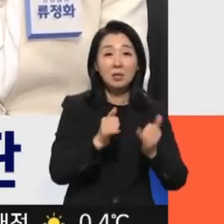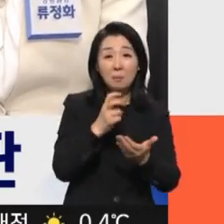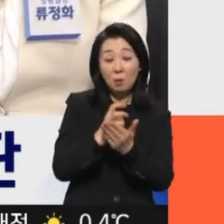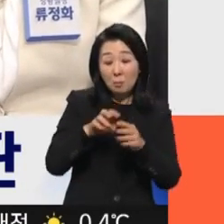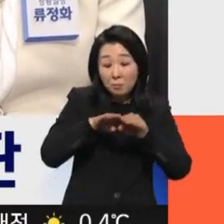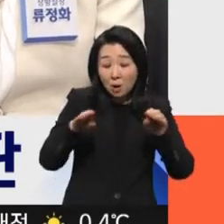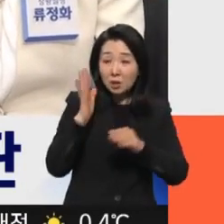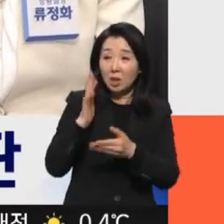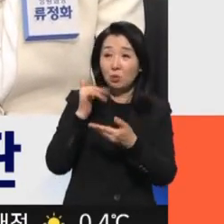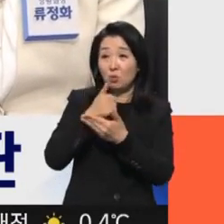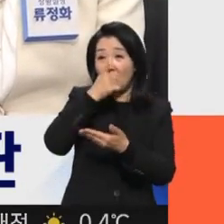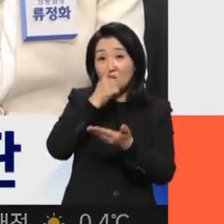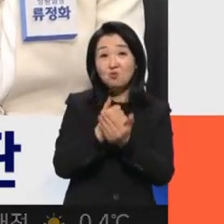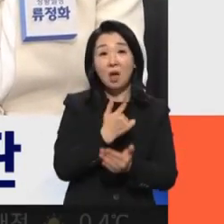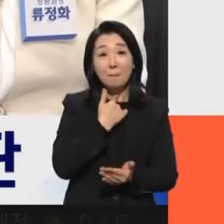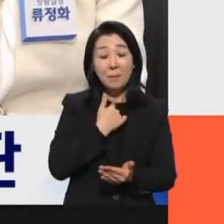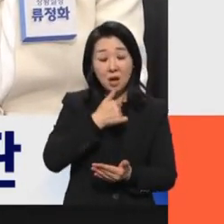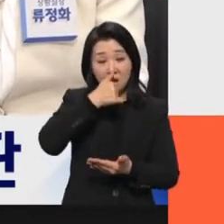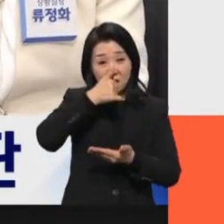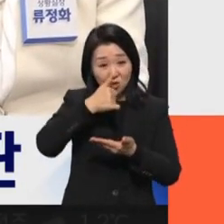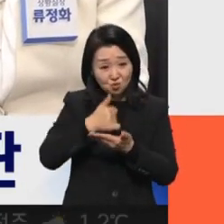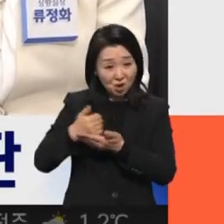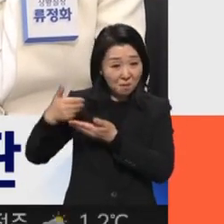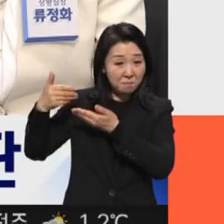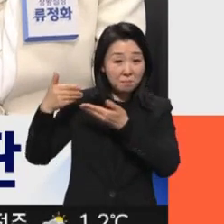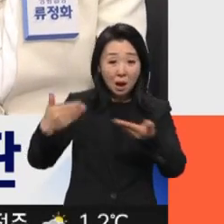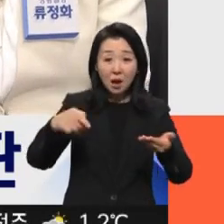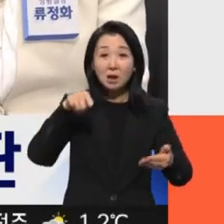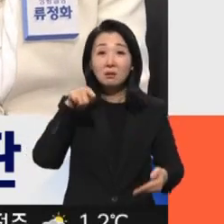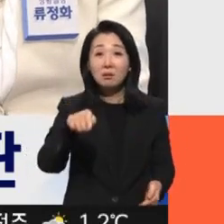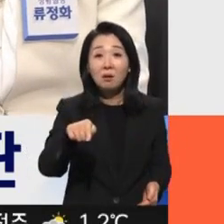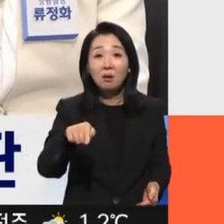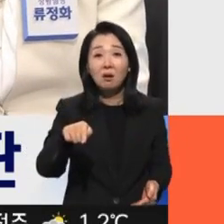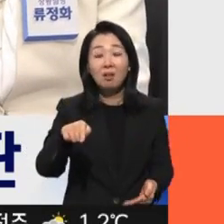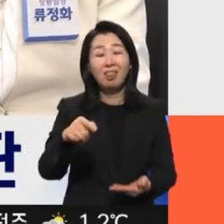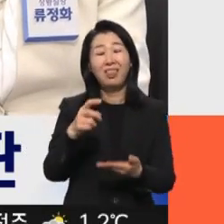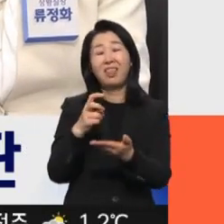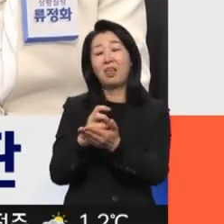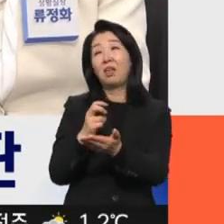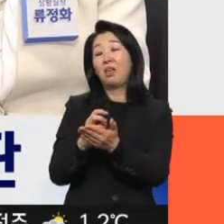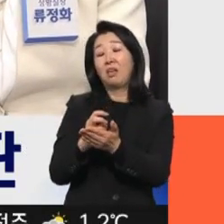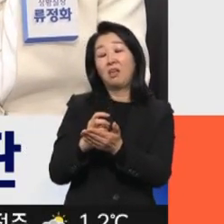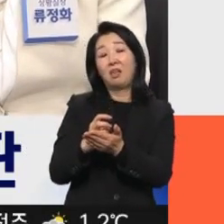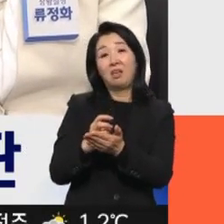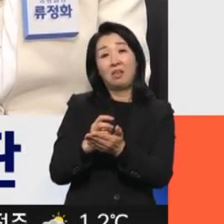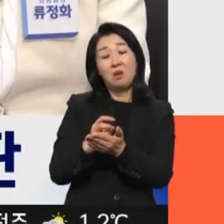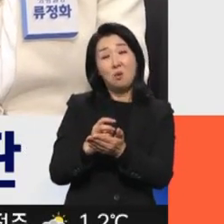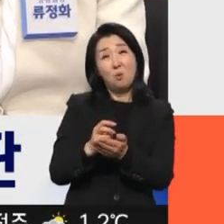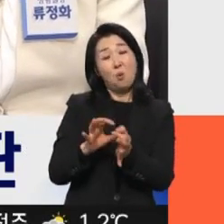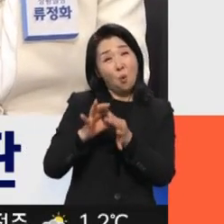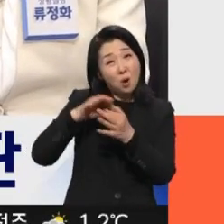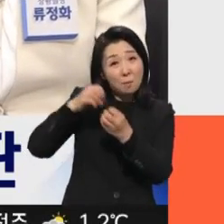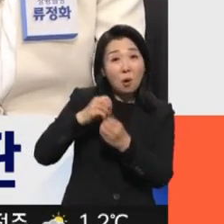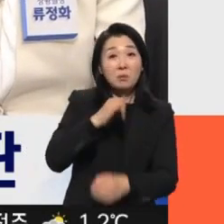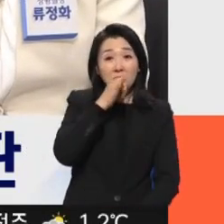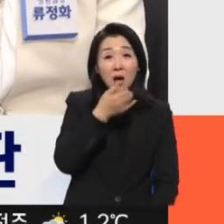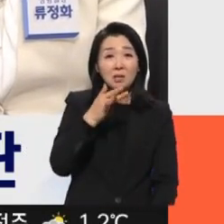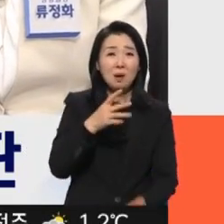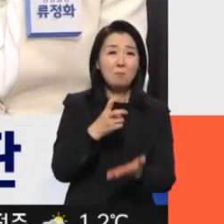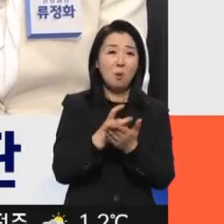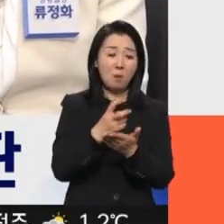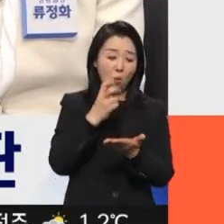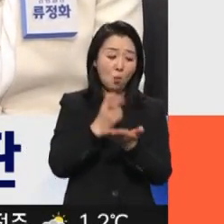대통령이든 누구든 죄 지은 사람은 처벌받는다는 단순한 명제를 사법부가 옳은 판결로 실현을 했는데 법과